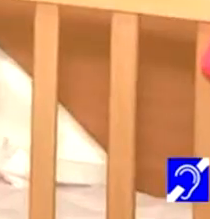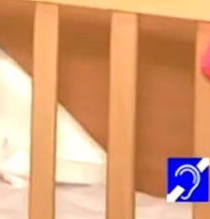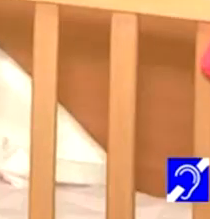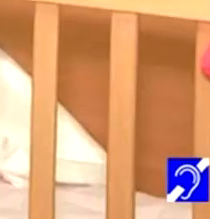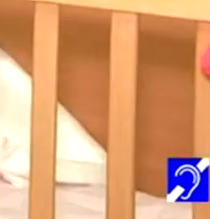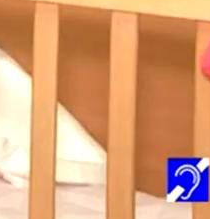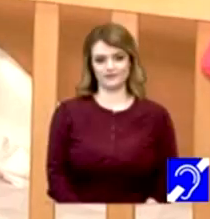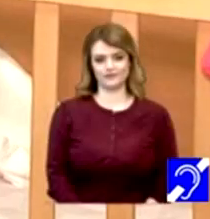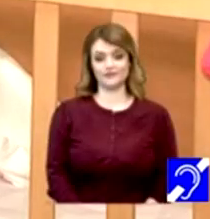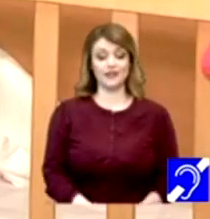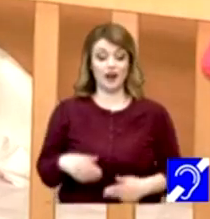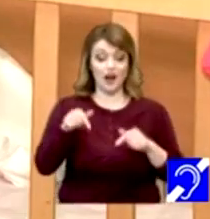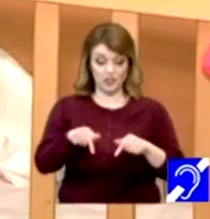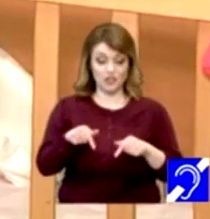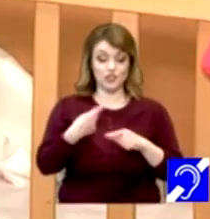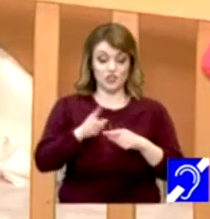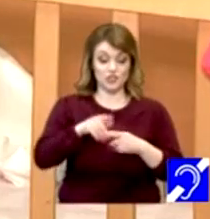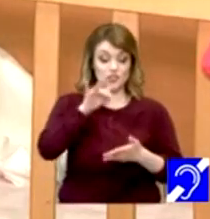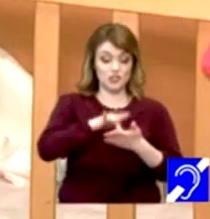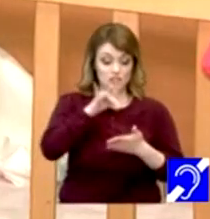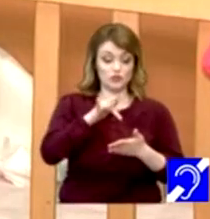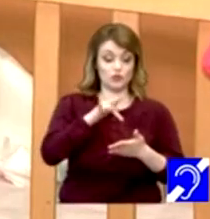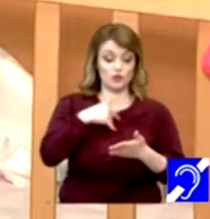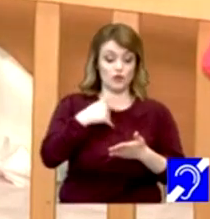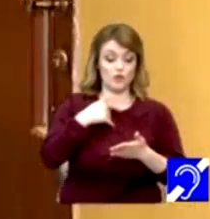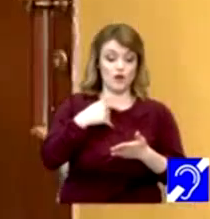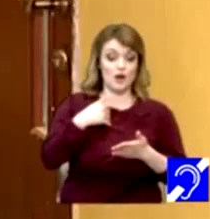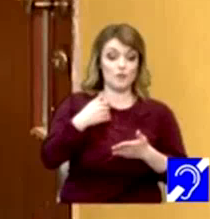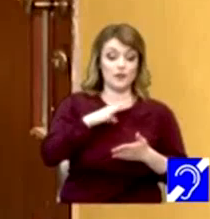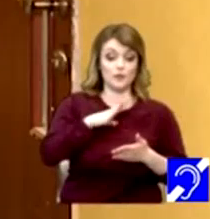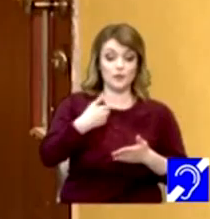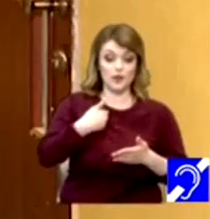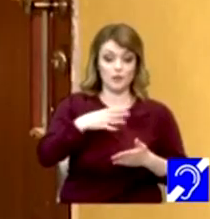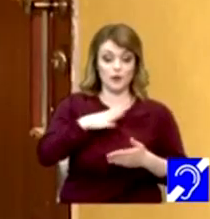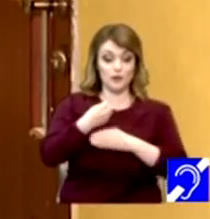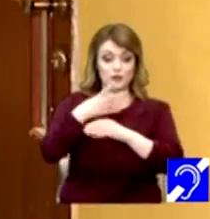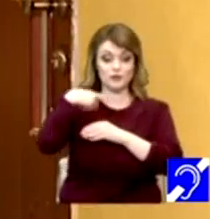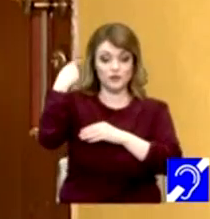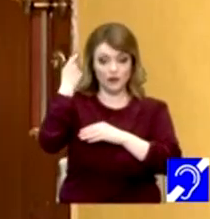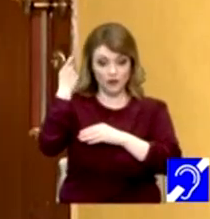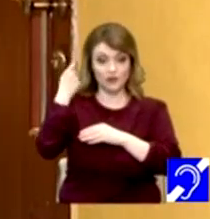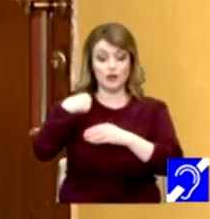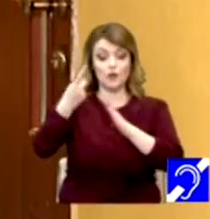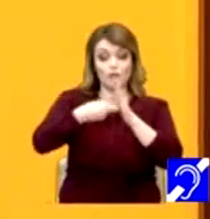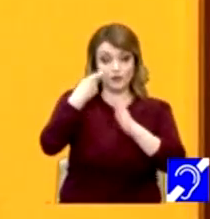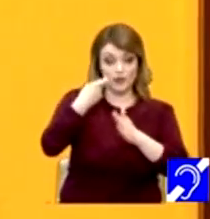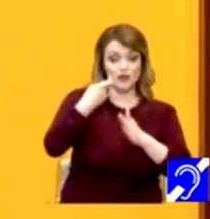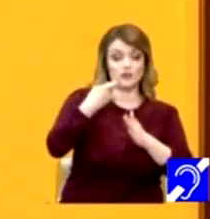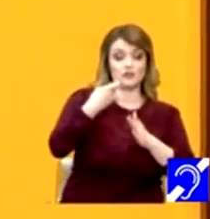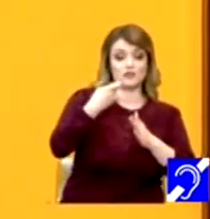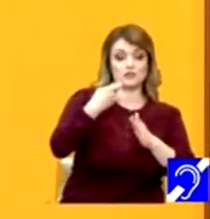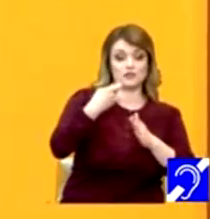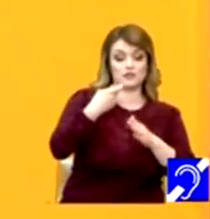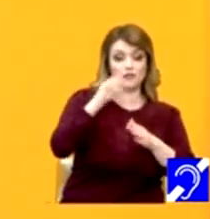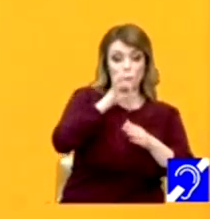În centru maternal am ajuns 15 ani aveam. Eu aflându-mă în alt centru, acolo nu se permite să